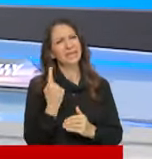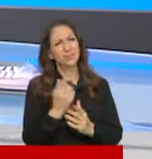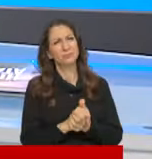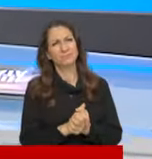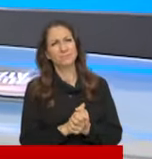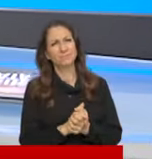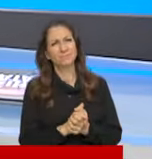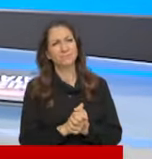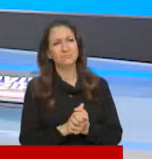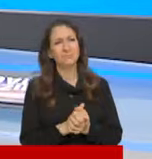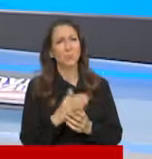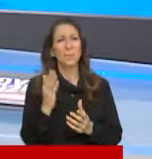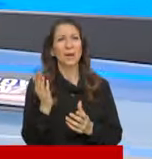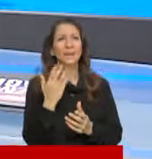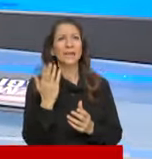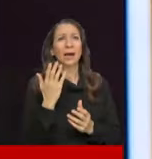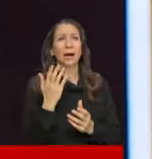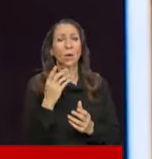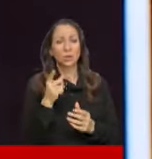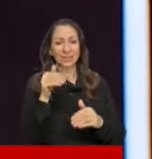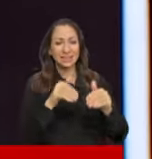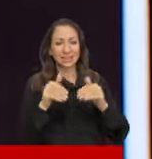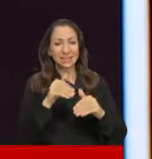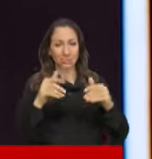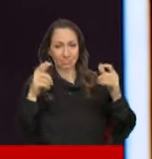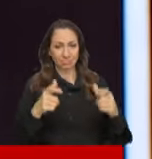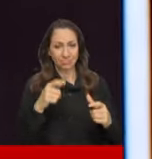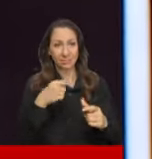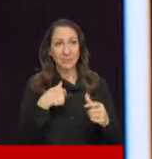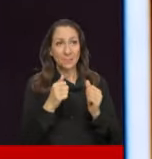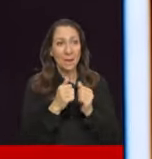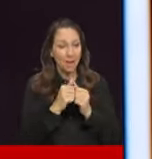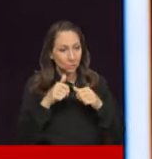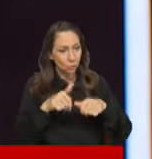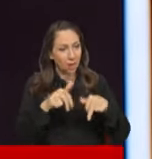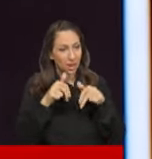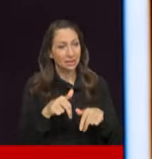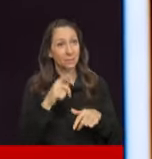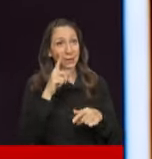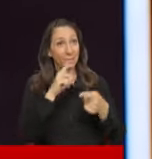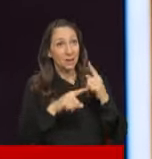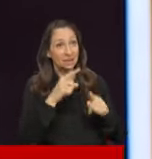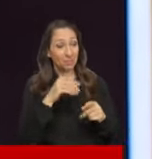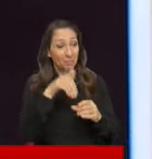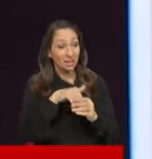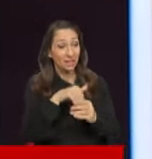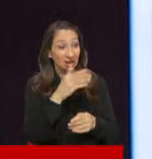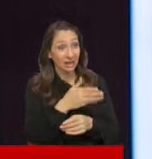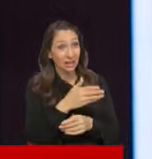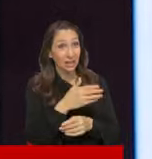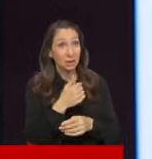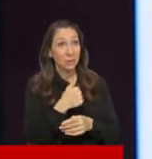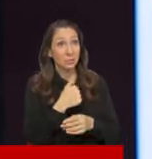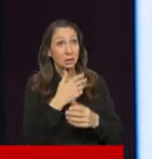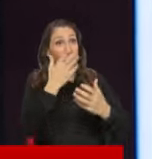şey mesela o seçim sa mealinde bizle birlikte yürüyen bir partinin vekili bize